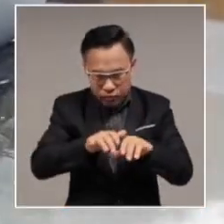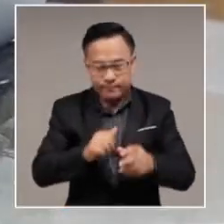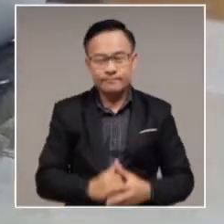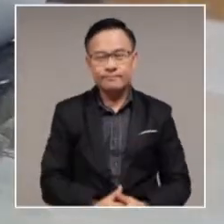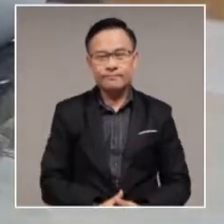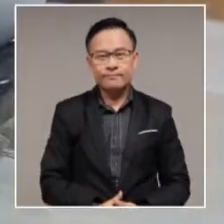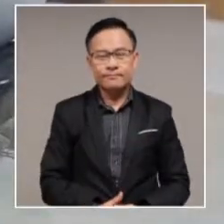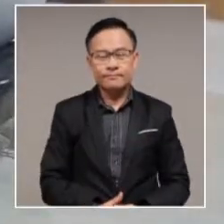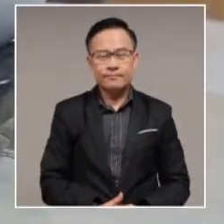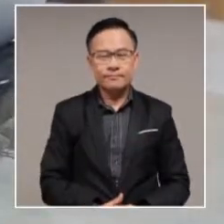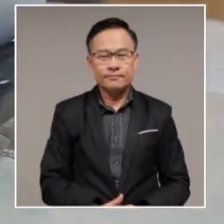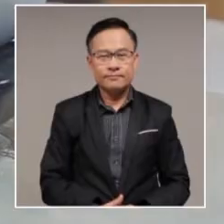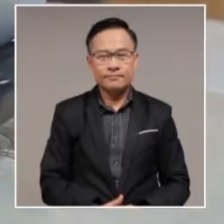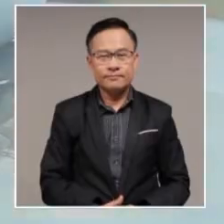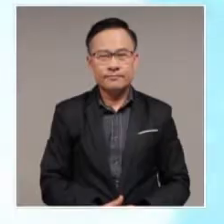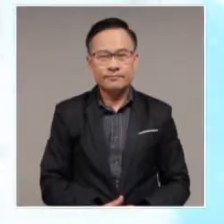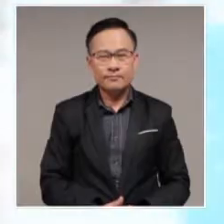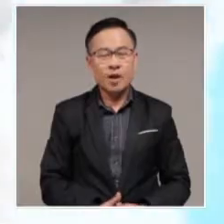ช้โน้ตบุ๊ก